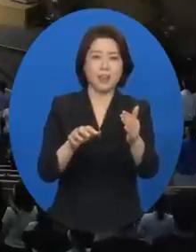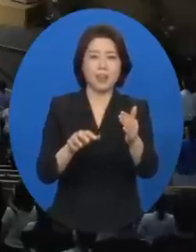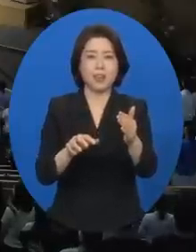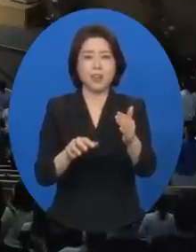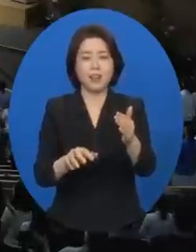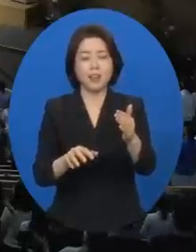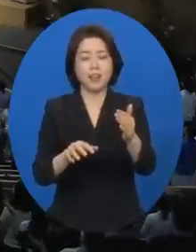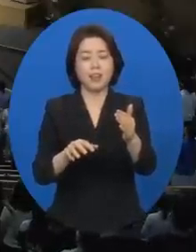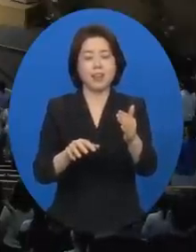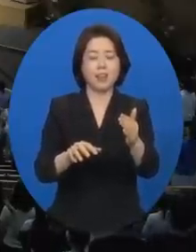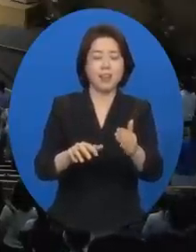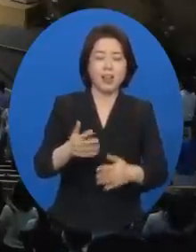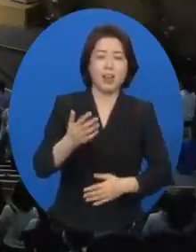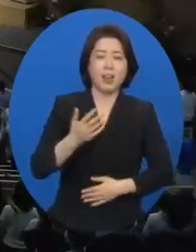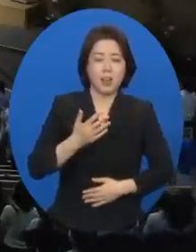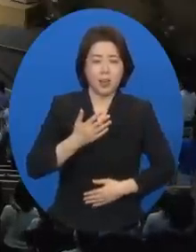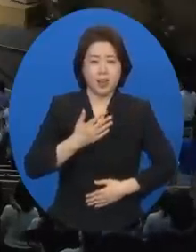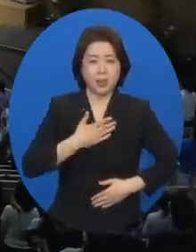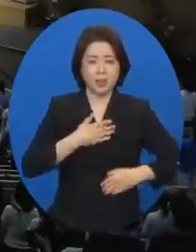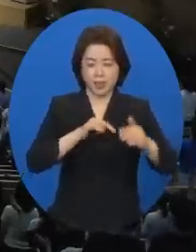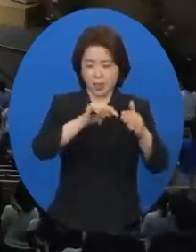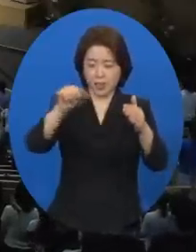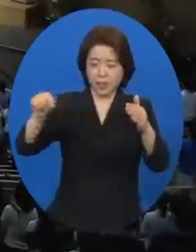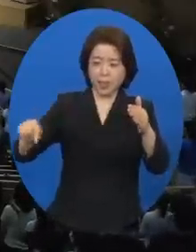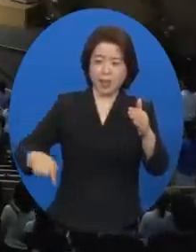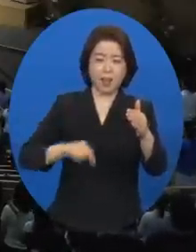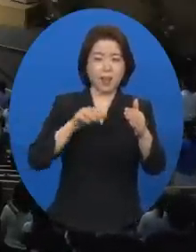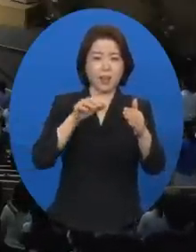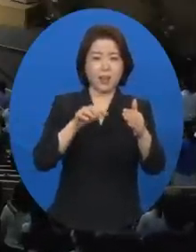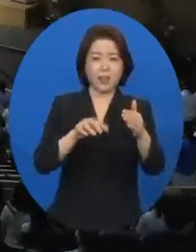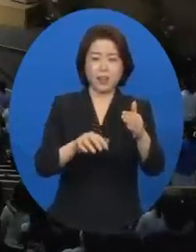5 woo nam